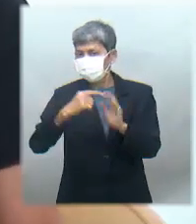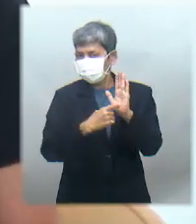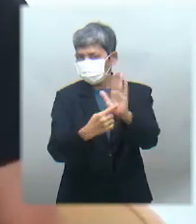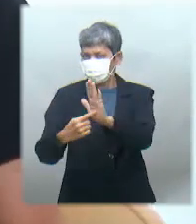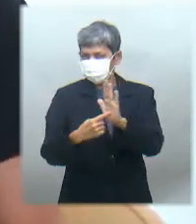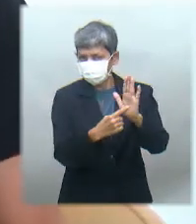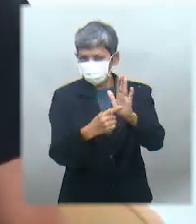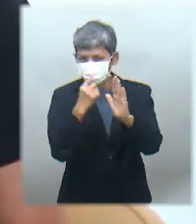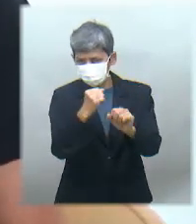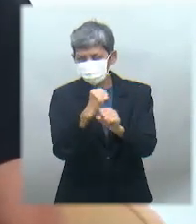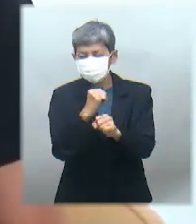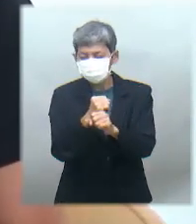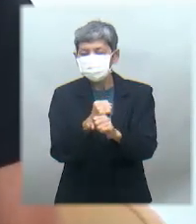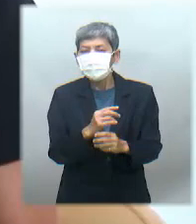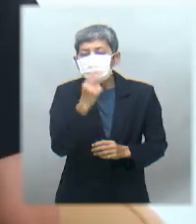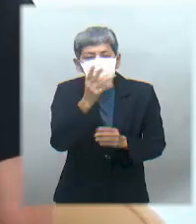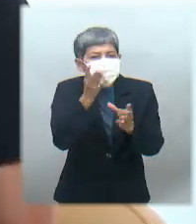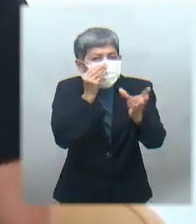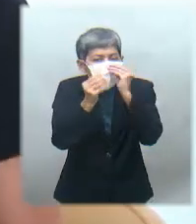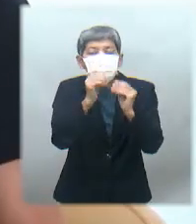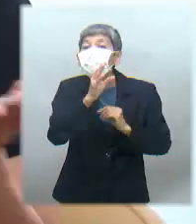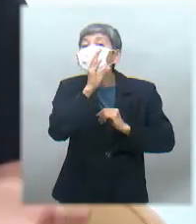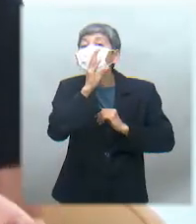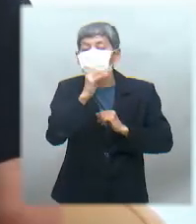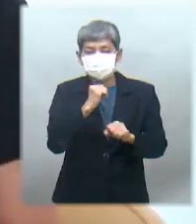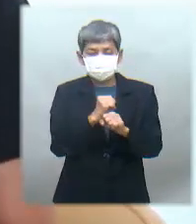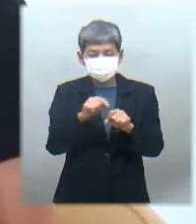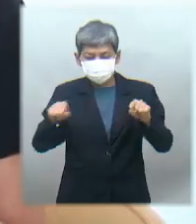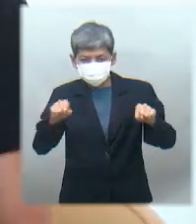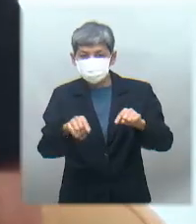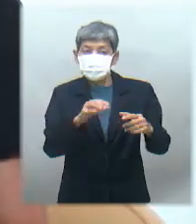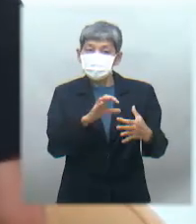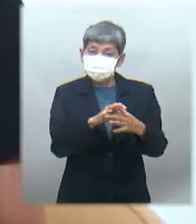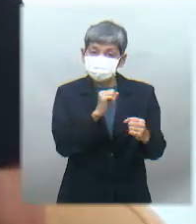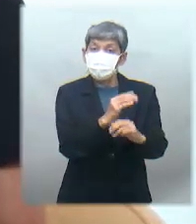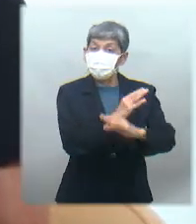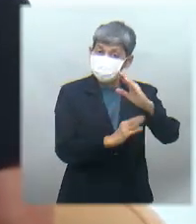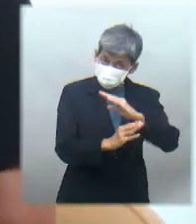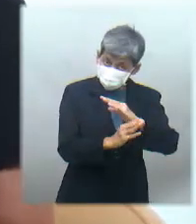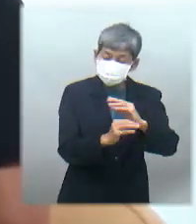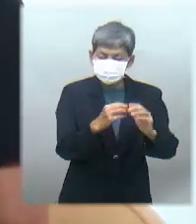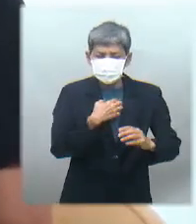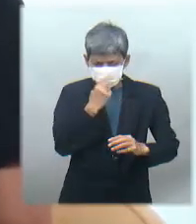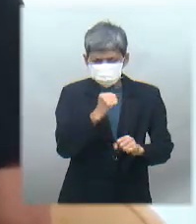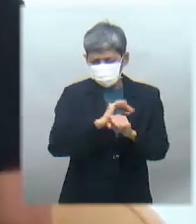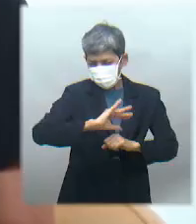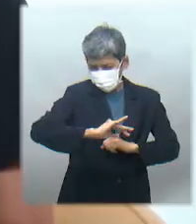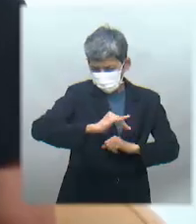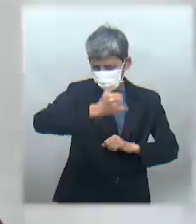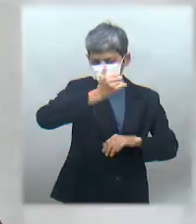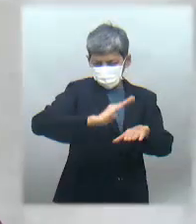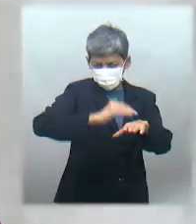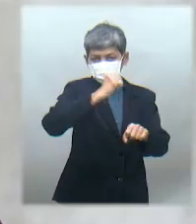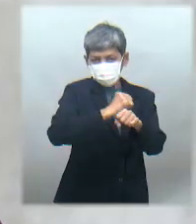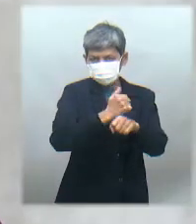มาให้คนได้ใช้มากขึนแล้ถ้าเกดเราบาราทั้ 2 ฝั่ง คืฝั่งคนปรีการ ที่เราอยากให้เขาเก่งขึ้น